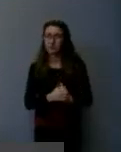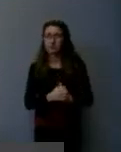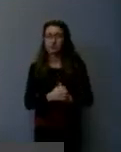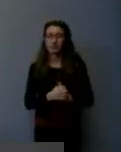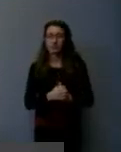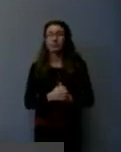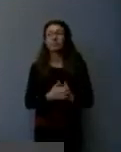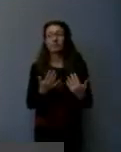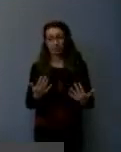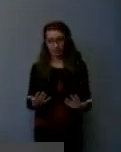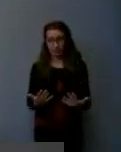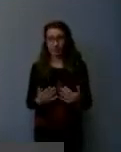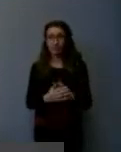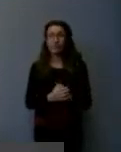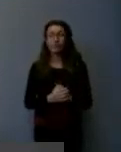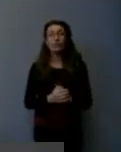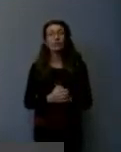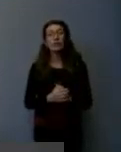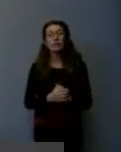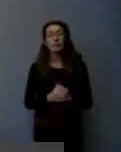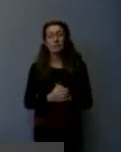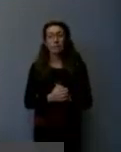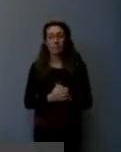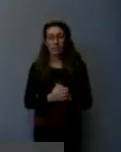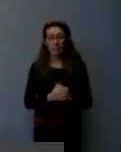Allora, l'ordine del giorno